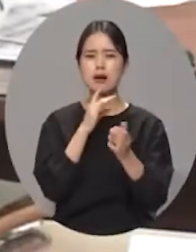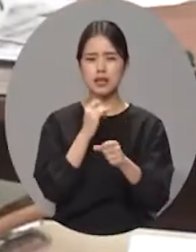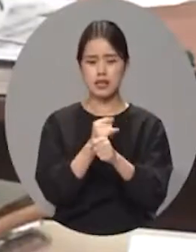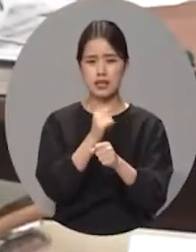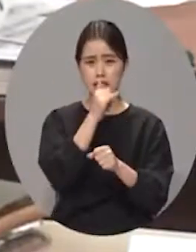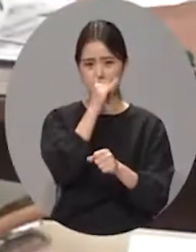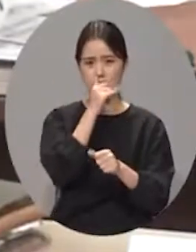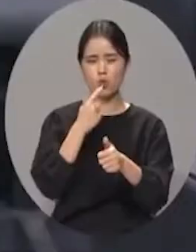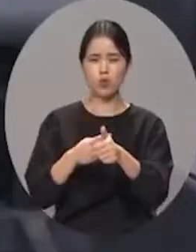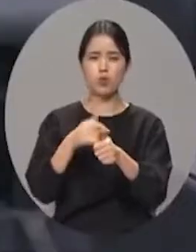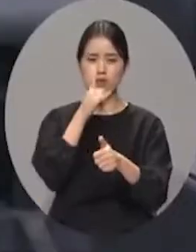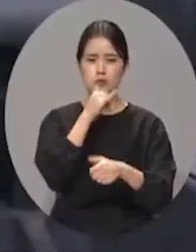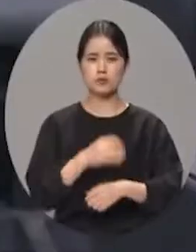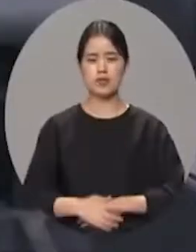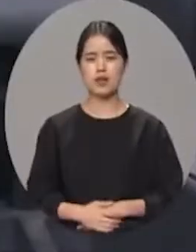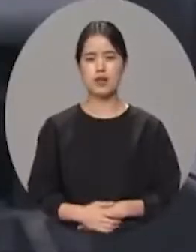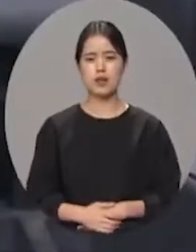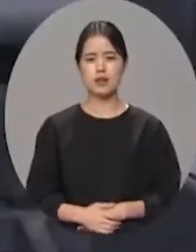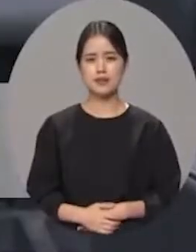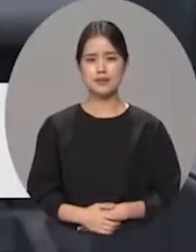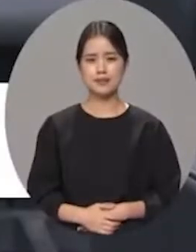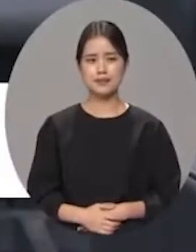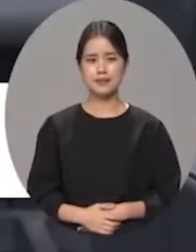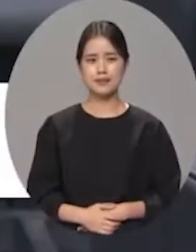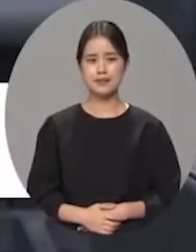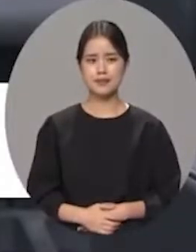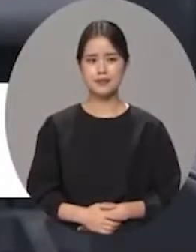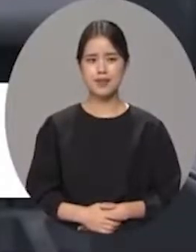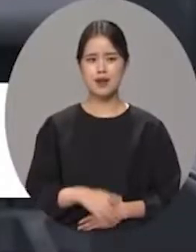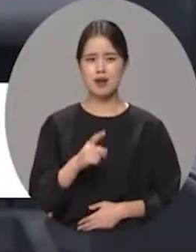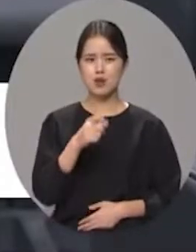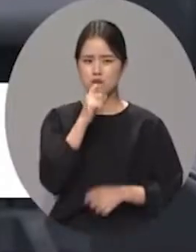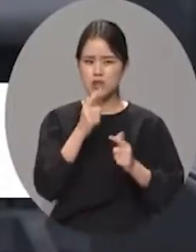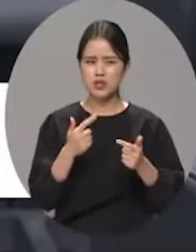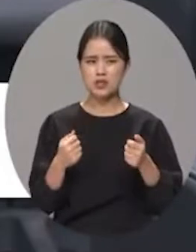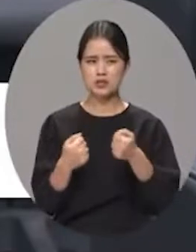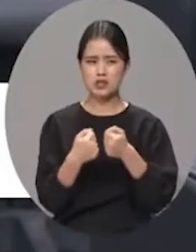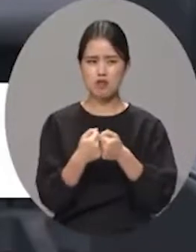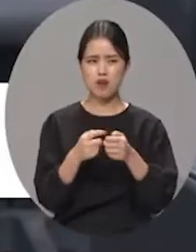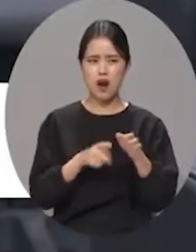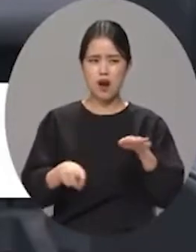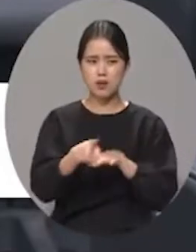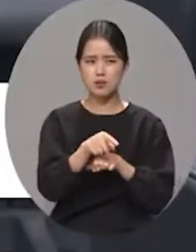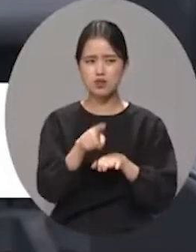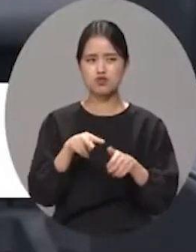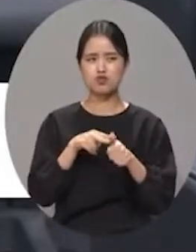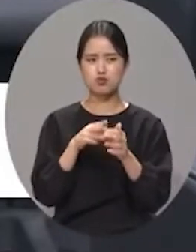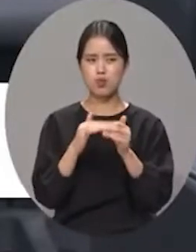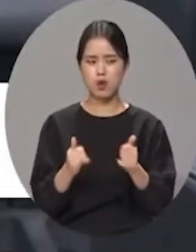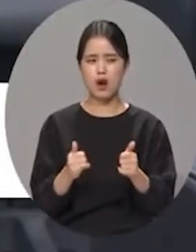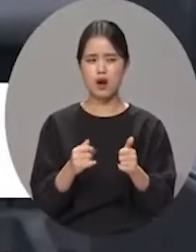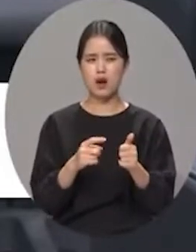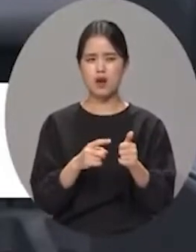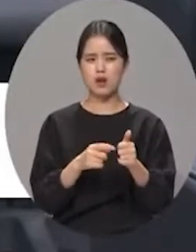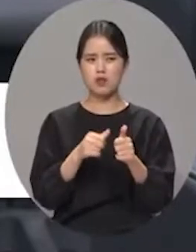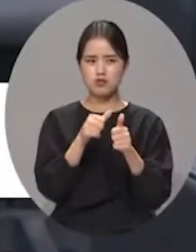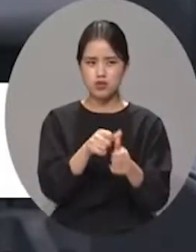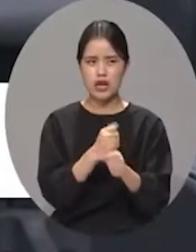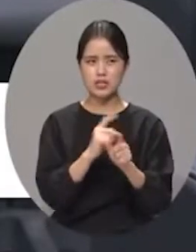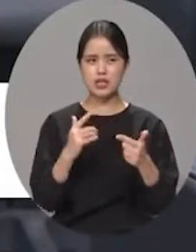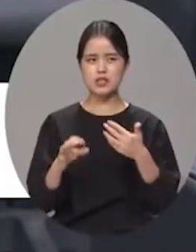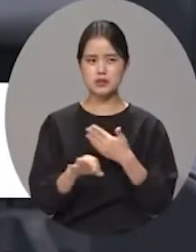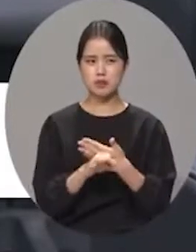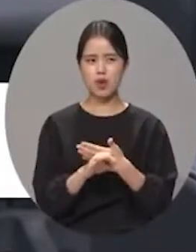비판했습니다. 거짓 싸움에 앞장서는 것을 후보가 문책하고 경고하지 않으면 후보가 지시한